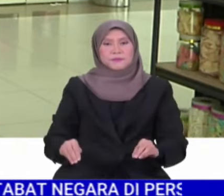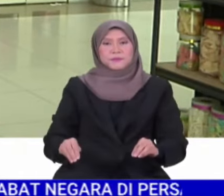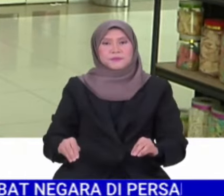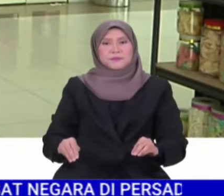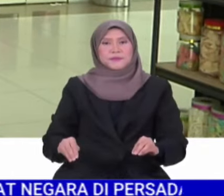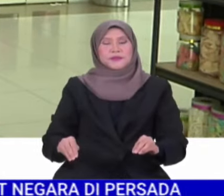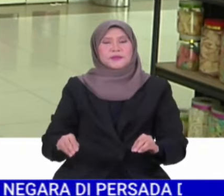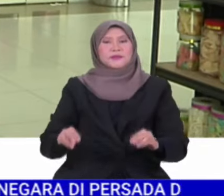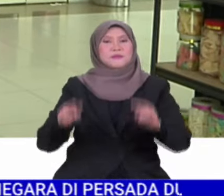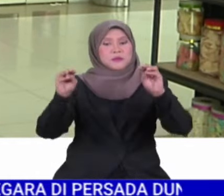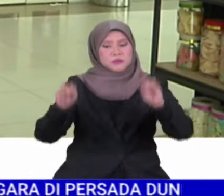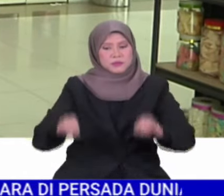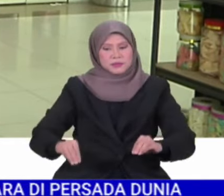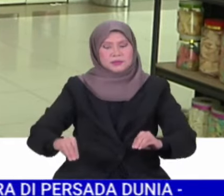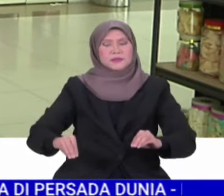apa